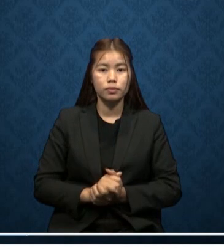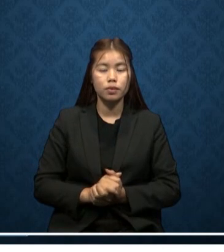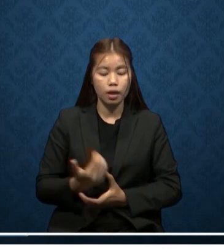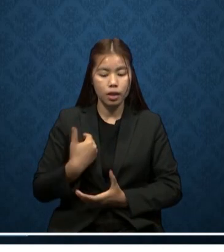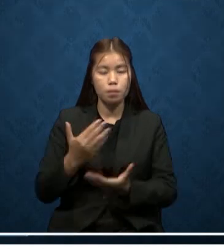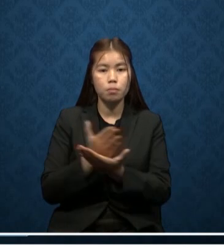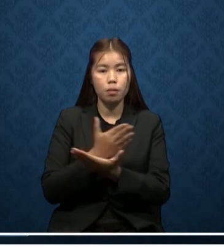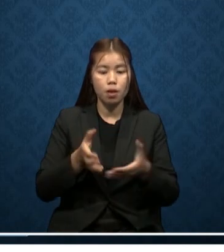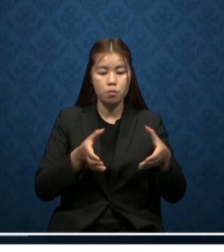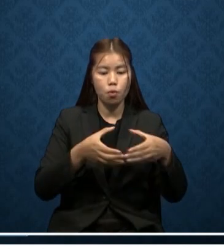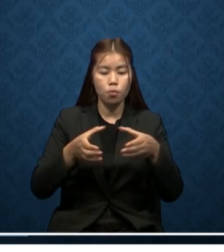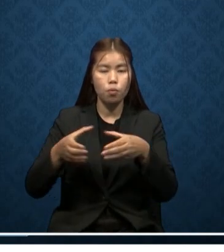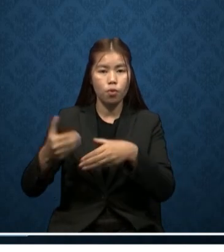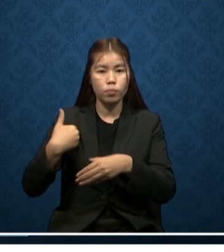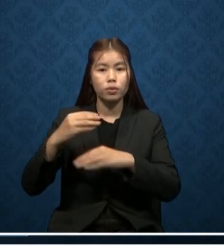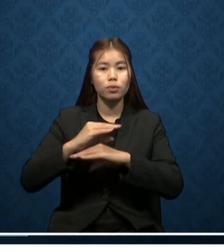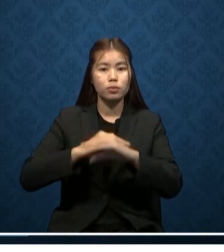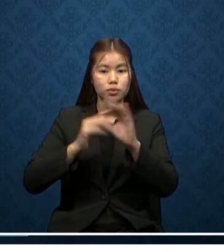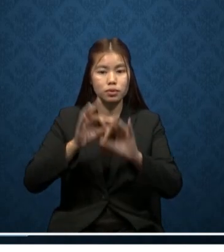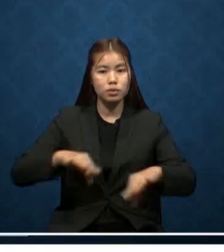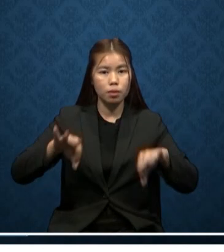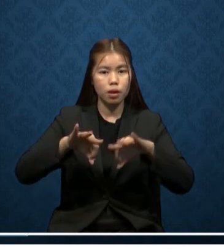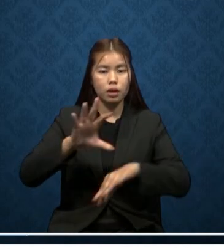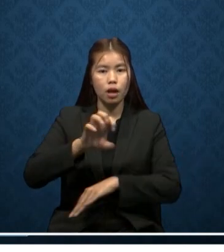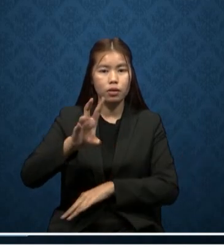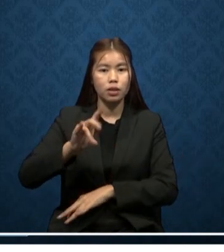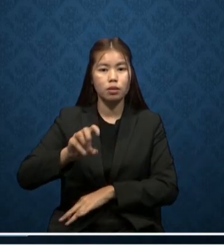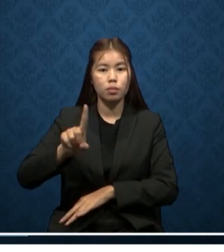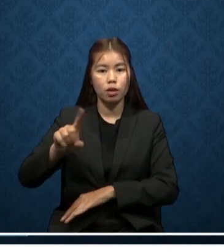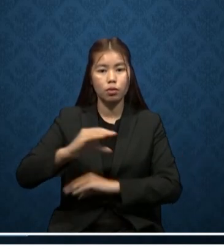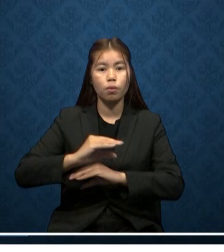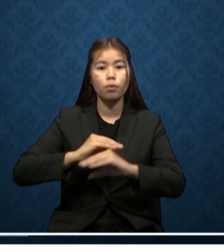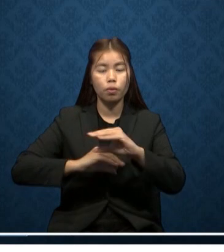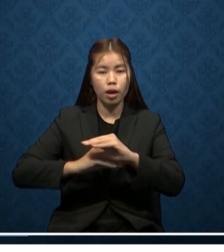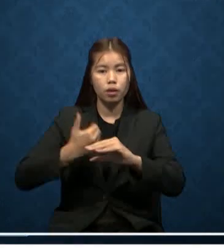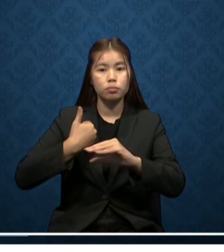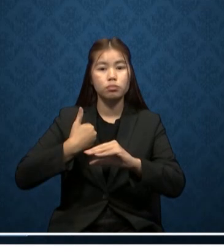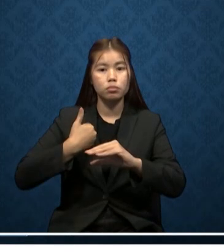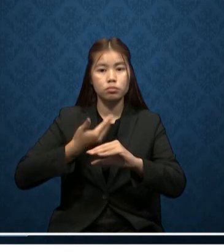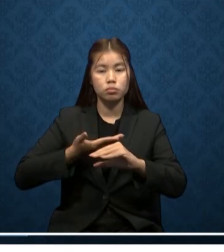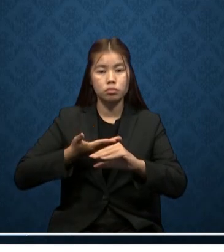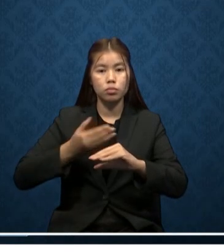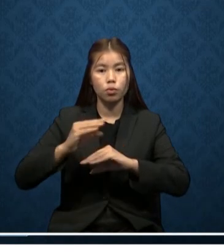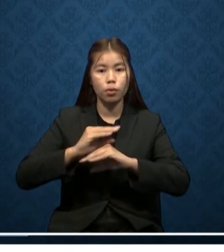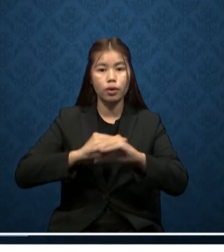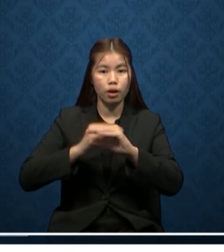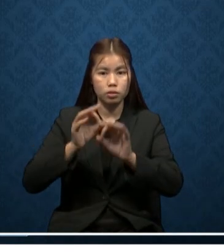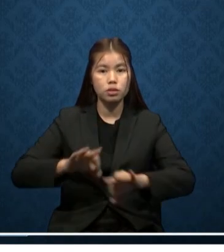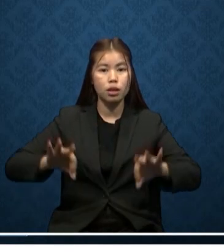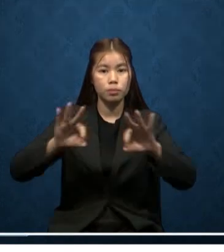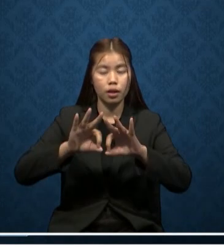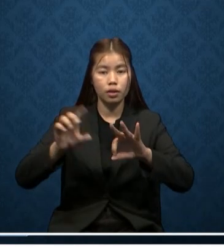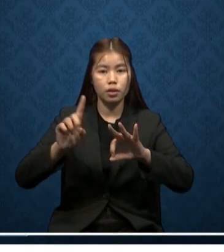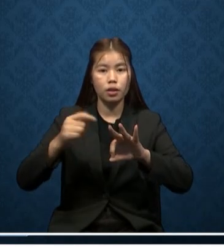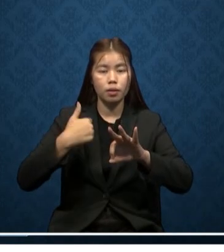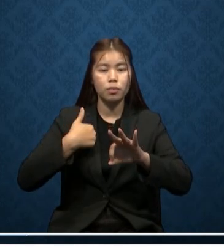สามัญด้วยกันก็คือเป็นโครงการสำคัญ 571โครงการก็คือโครงการสำคัญที่ว่านี่ก็เป็นโครงการที่ดำเนิน